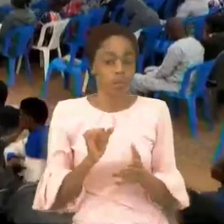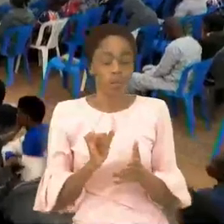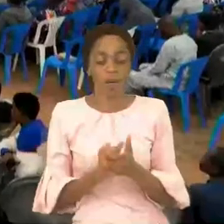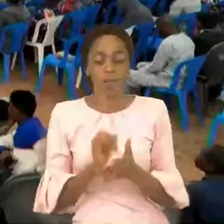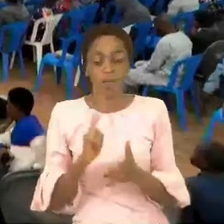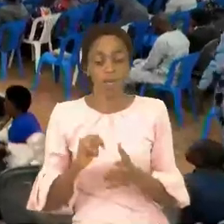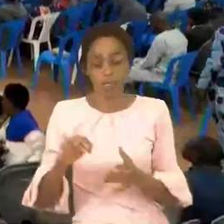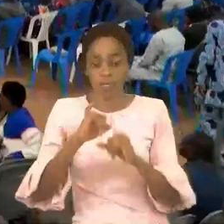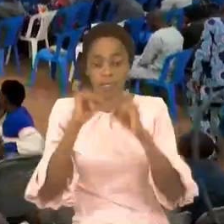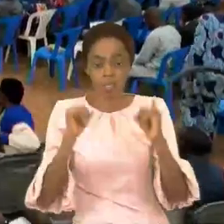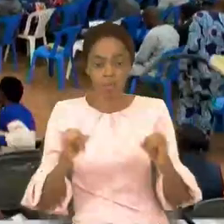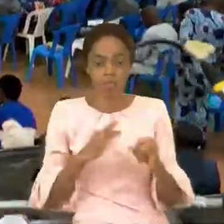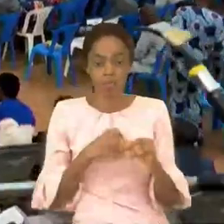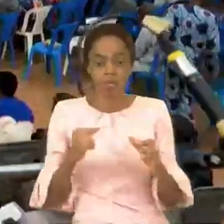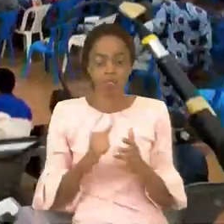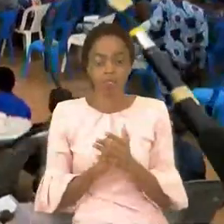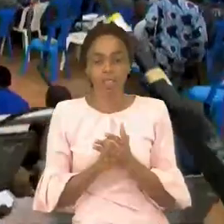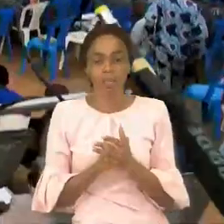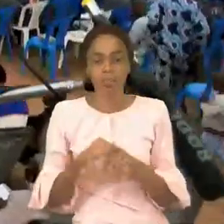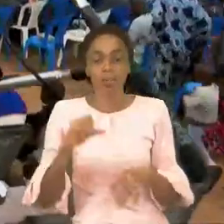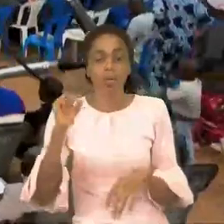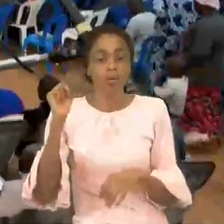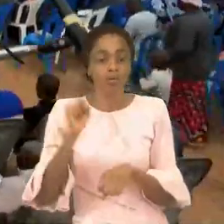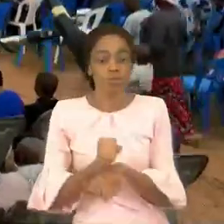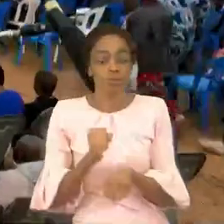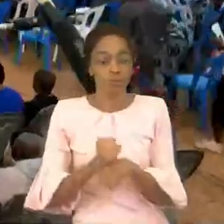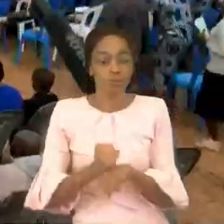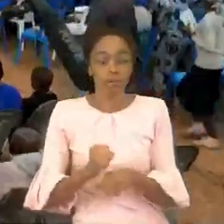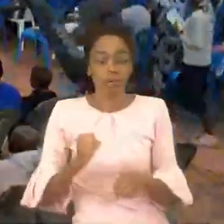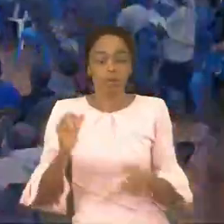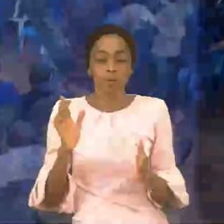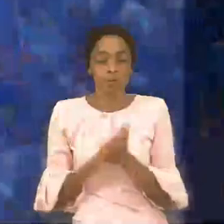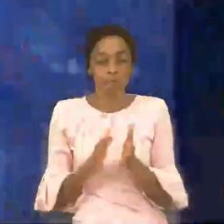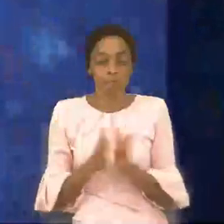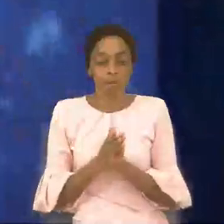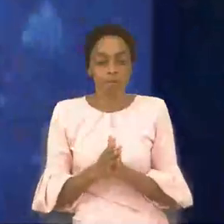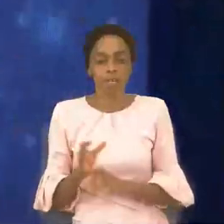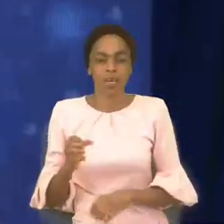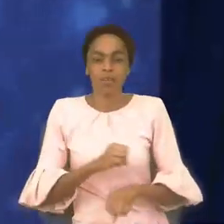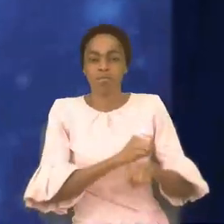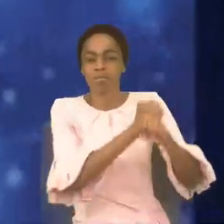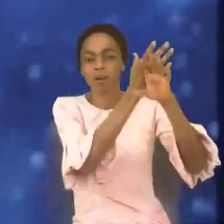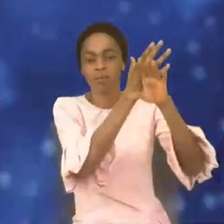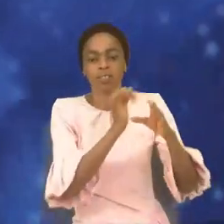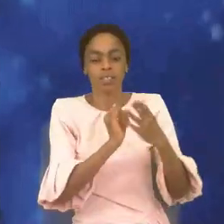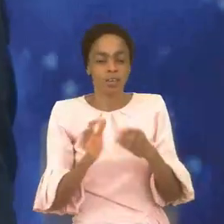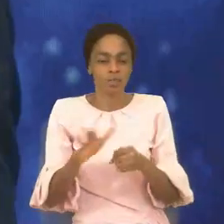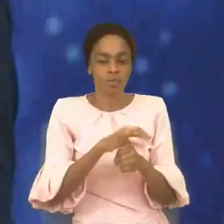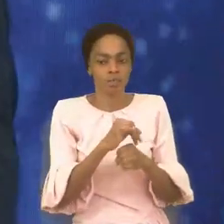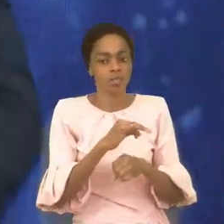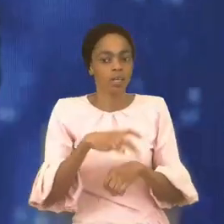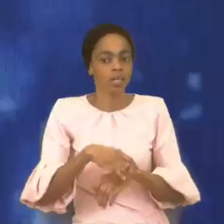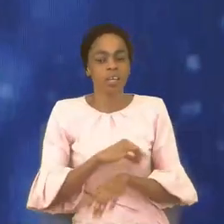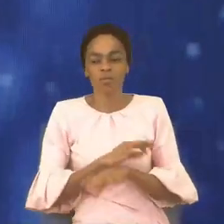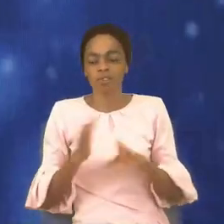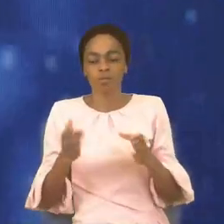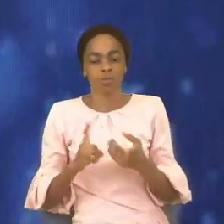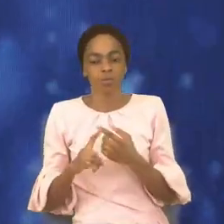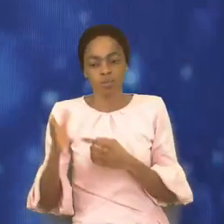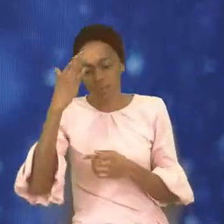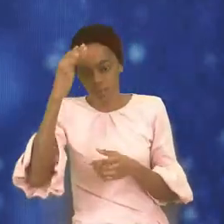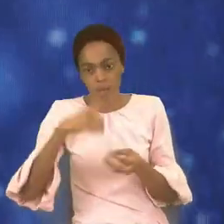d'argile. Et cette pierre est devenue une montagne qui a occupé toute la terre. Non, je ne veux pas connaître cela. Tout